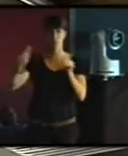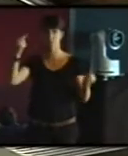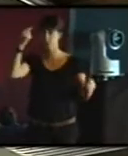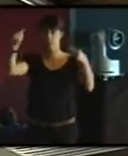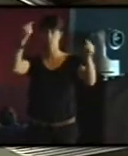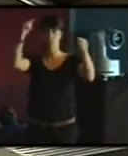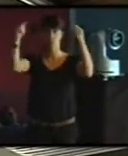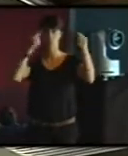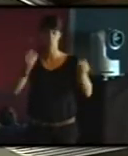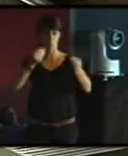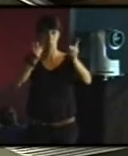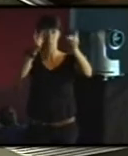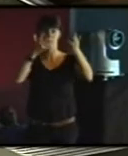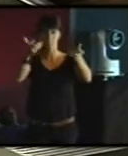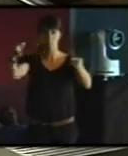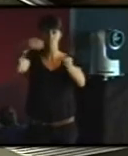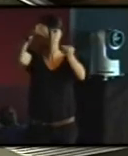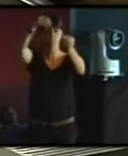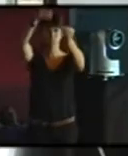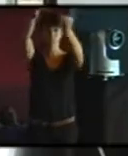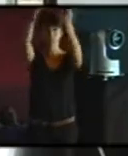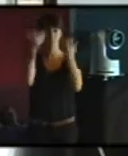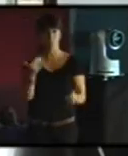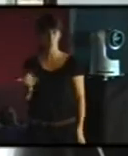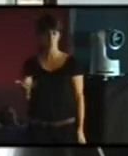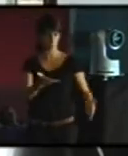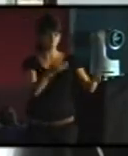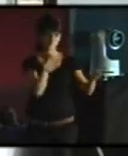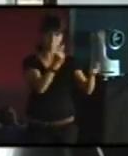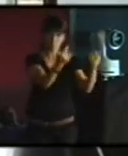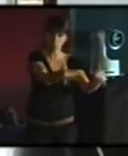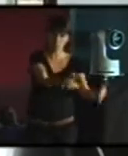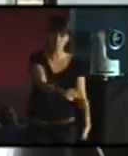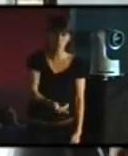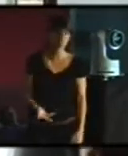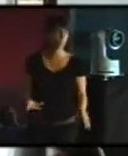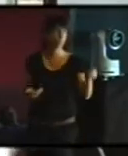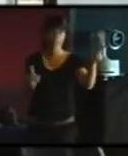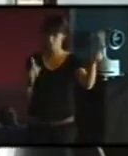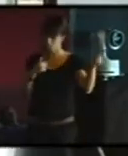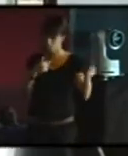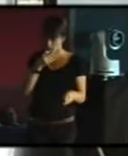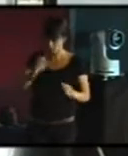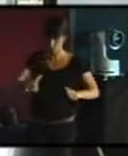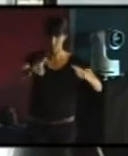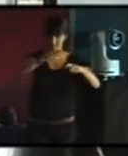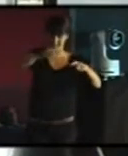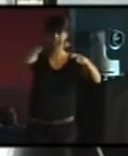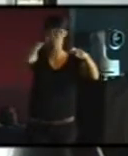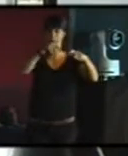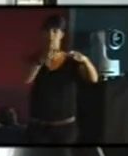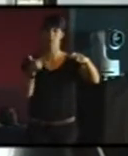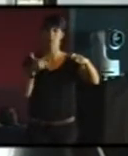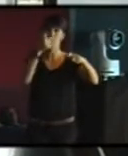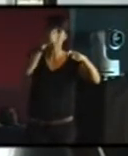chose, parce qu'elle en a pas besoin. En fait, j'ai pas revendiqué la valeur patrimoniale pour le bâtiment. J'ai dit qu'on parlait d'un